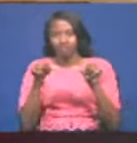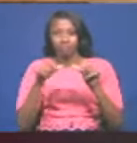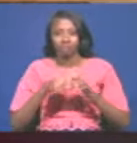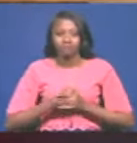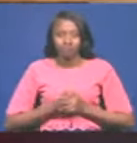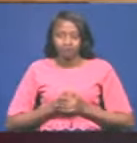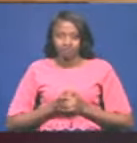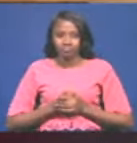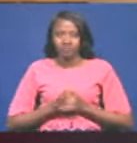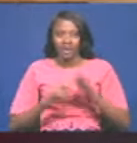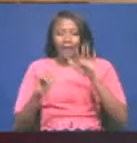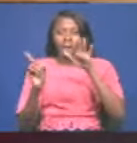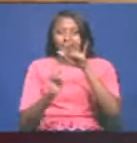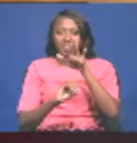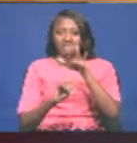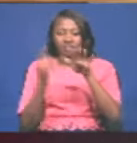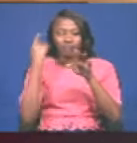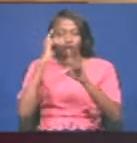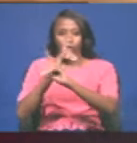Ministry of Defense,